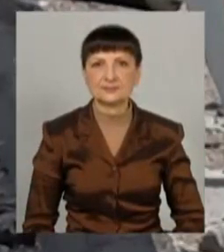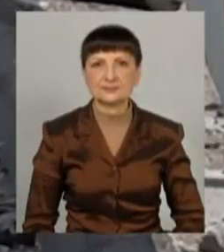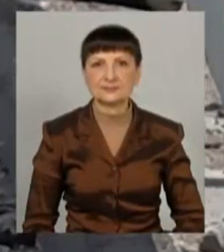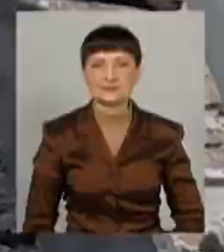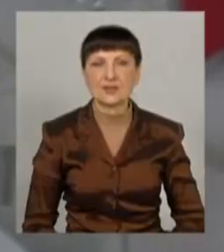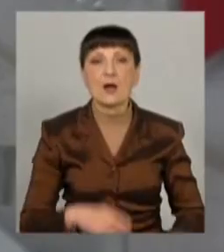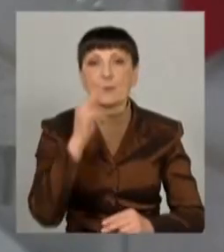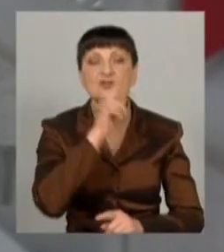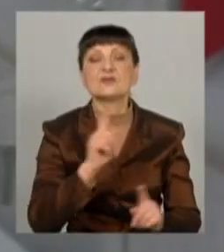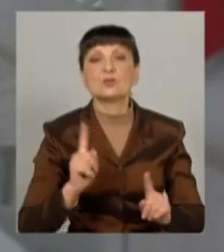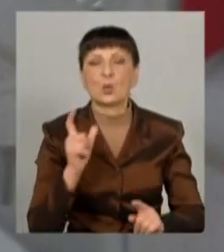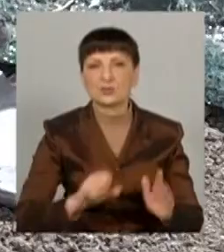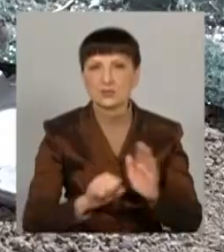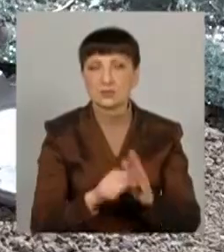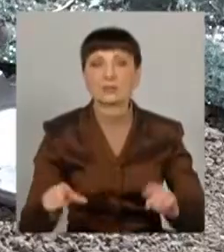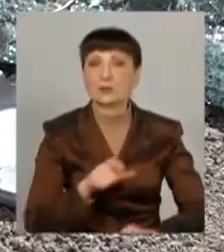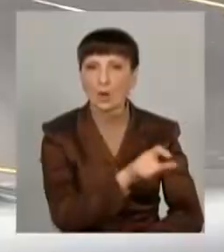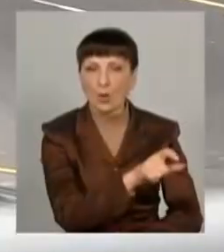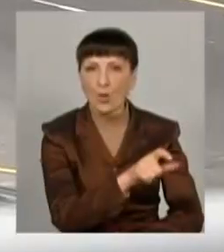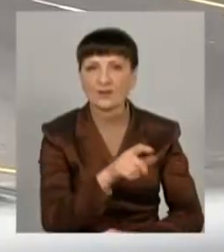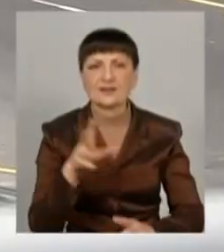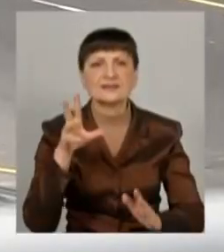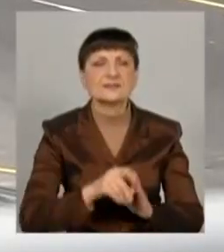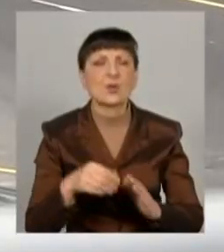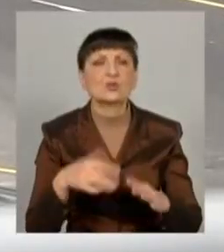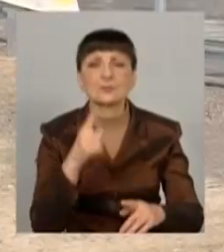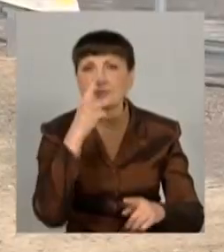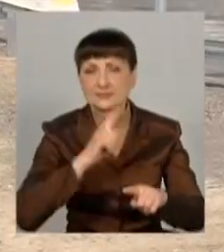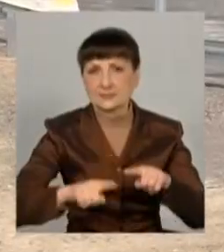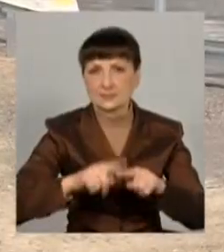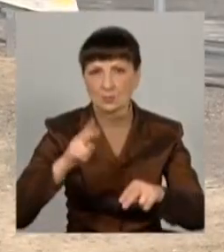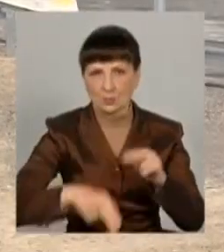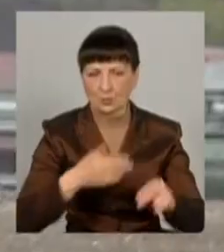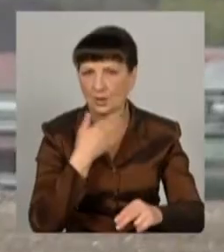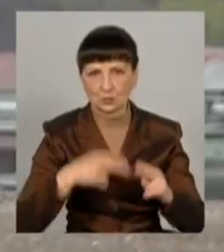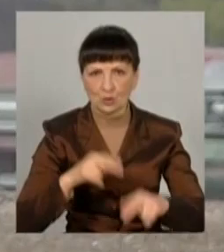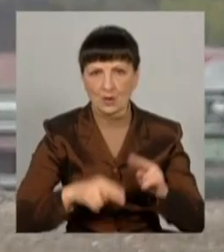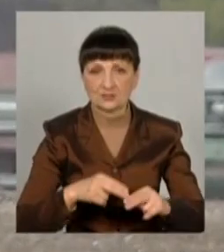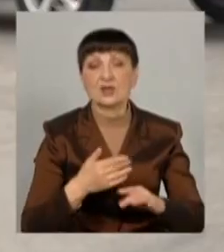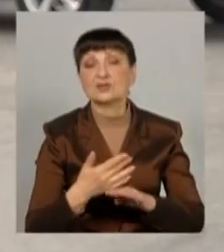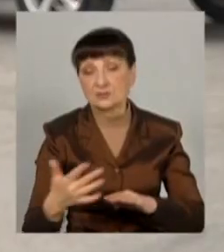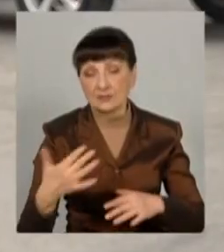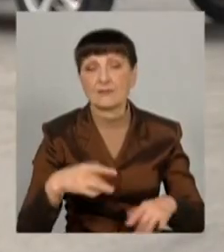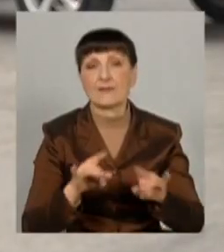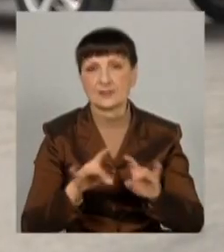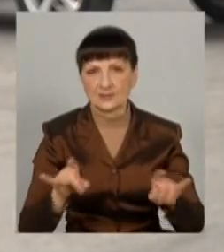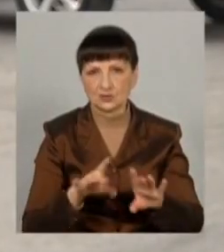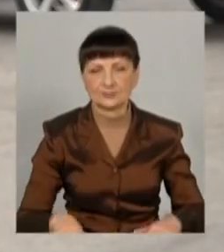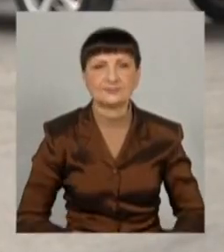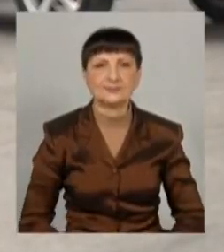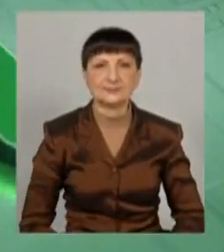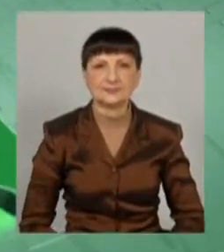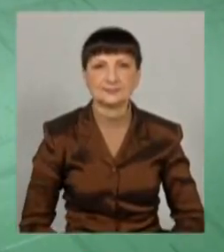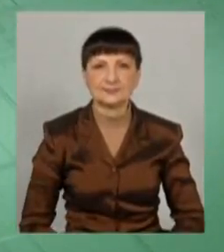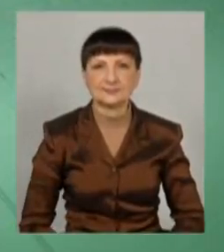По чьей вине гибнут люди на дороге, строительство которой еще не завершилось? Об этом через несколько минут расскажу я, Диас Махамбетов.